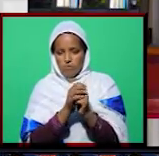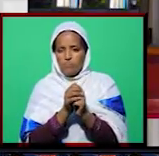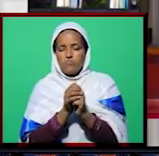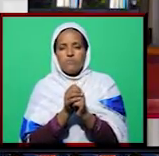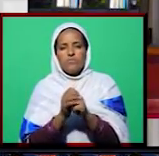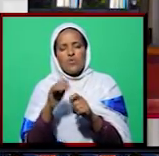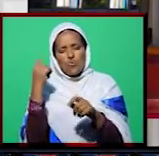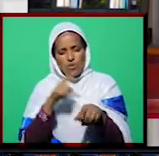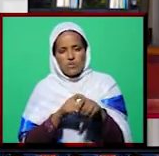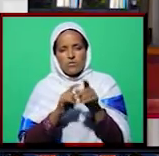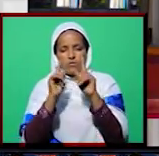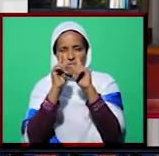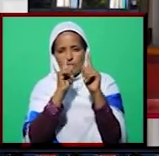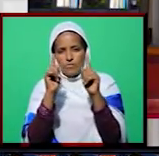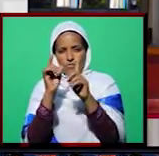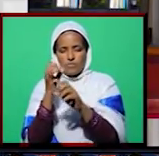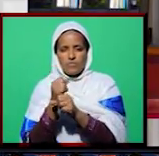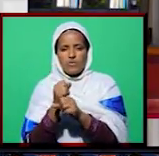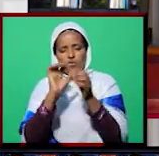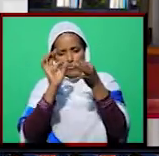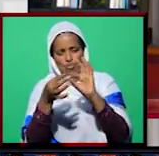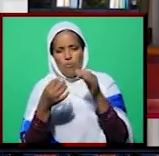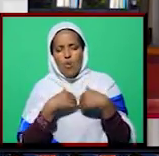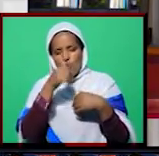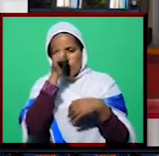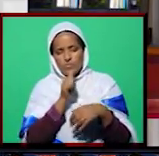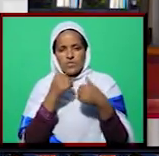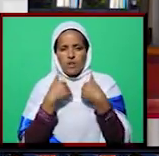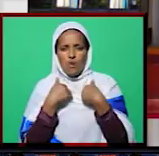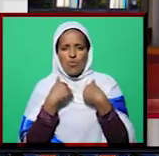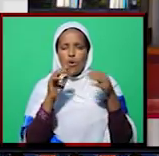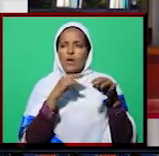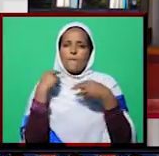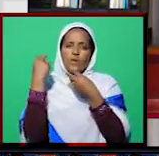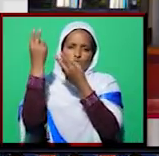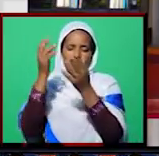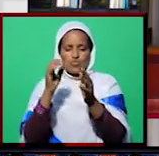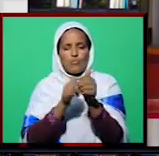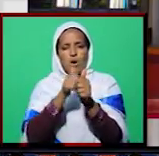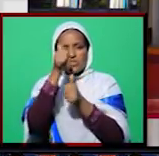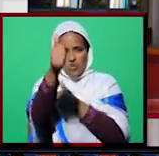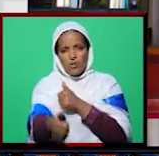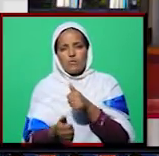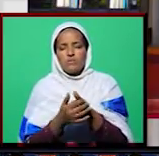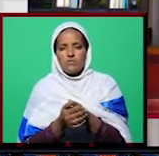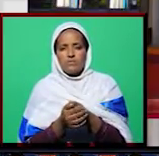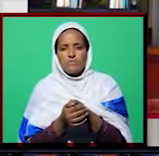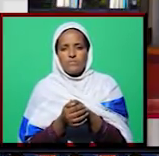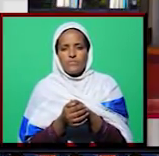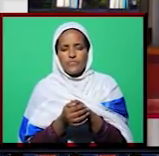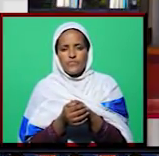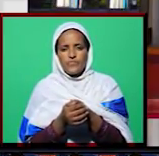ለጌጥና ለቅንጦት አይደለም። ትርጉም አለው፣ ሚስጥር አለው፣ ከመስዋዕትነቱን ባሻገር ማለት ነው።